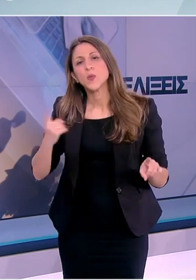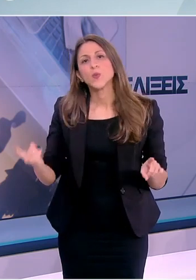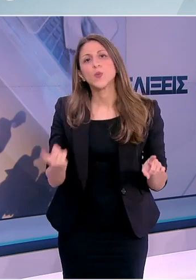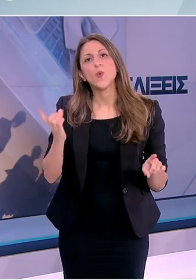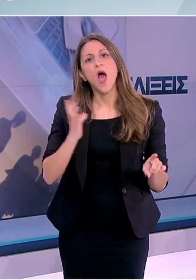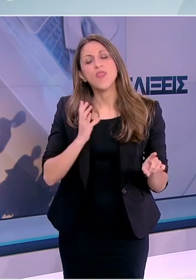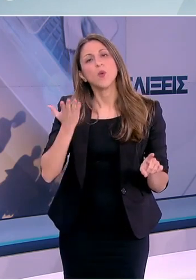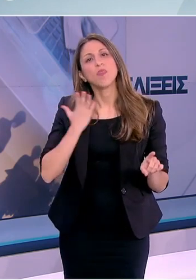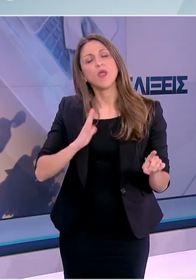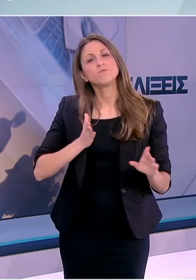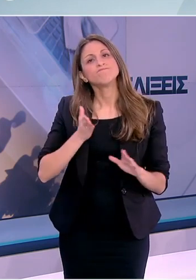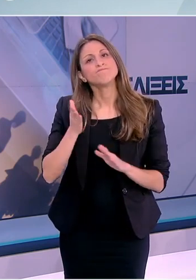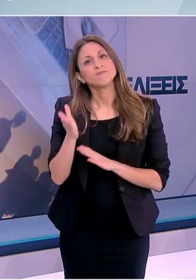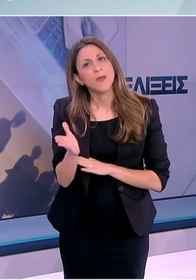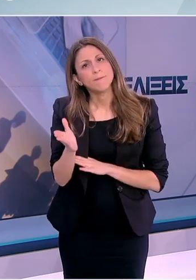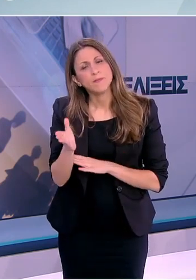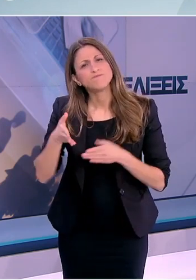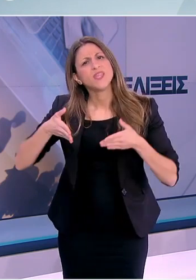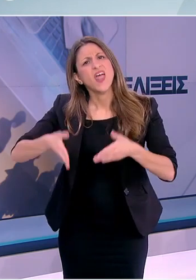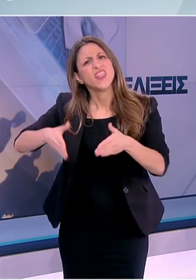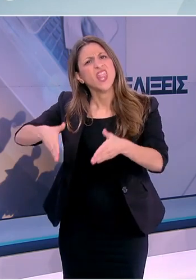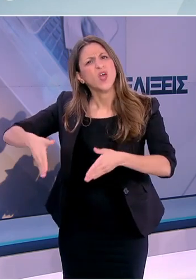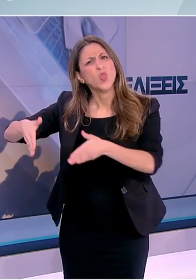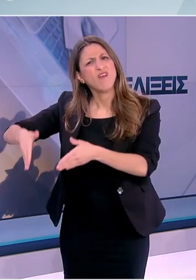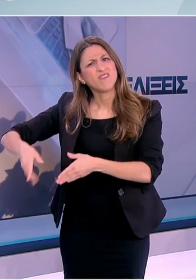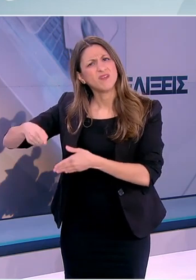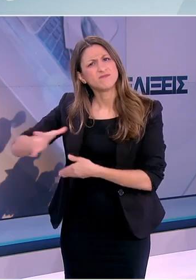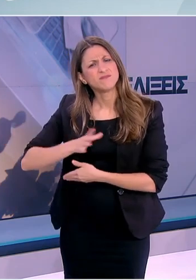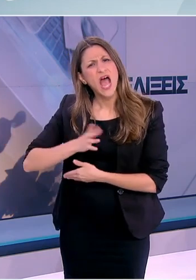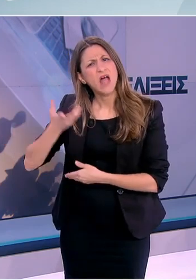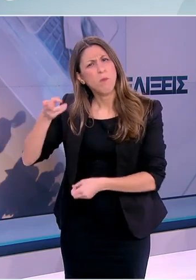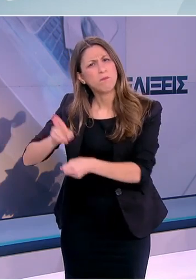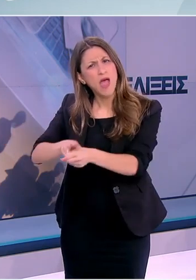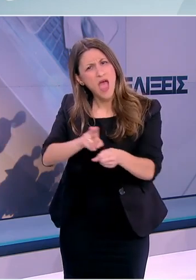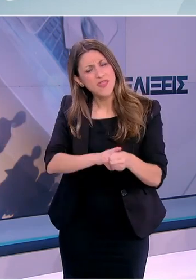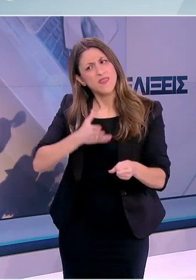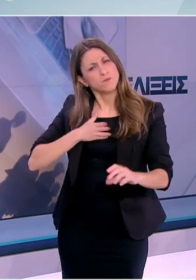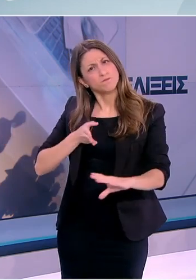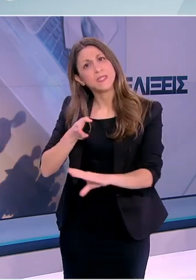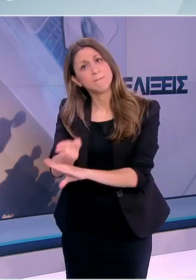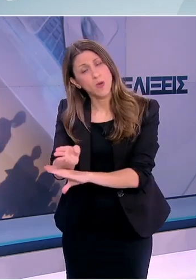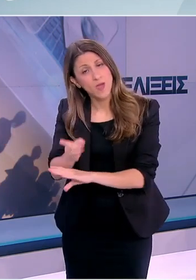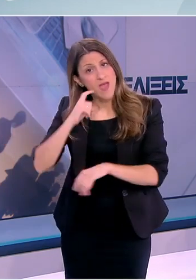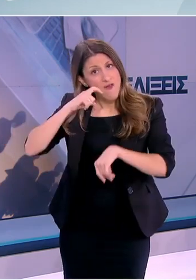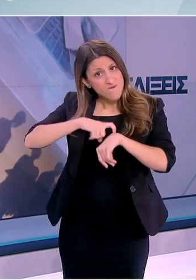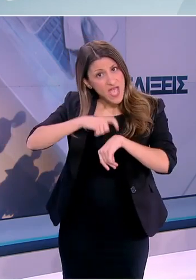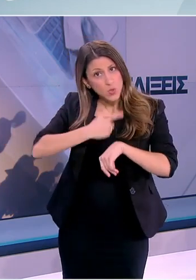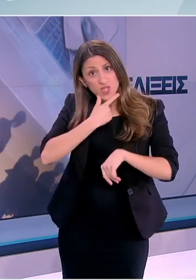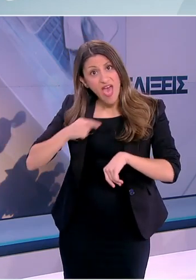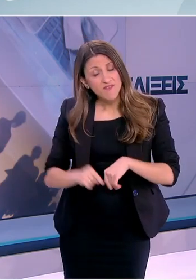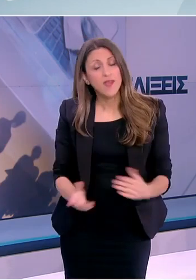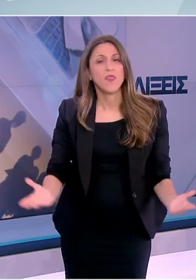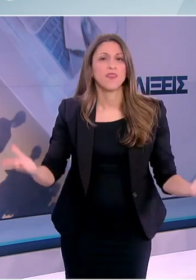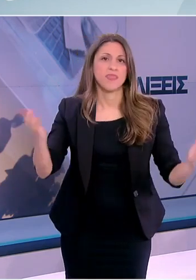να προσευχηθούμε για όλους εκείνους τους αγαπημένους μας που δεν βρίσκονται πλέον μαζί μας. Φέτος, δυστυχώς, δεν θα έχουμε αυτή τη